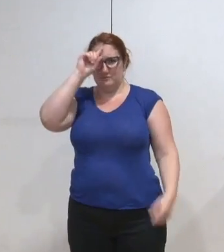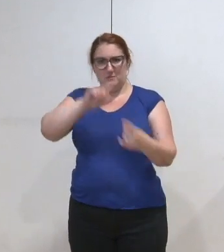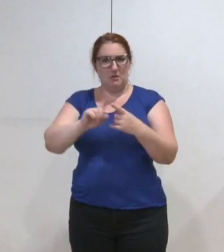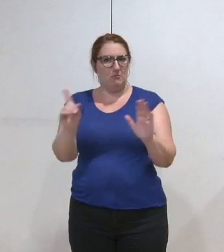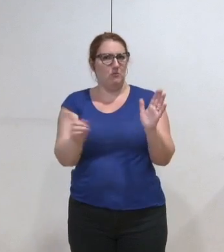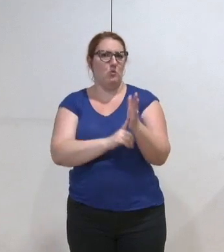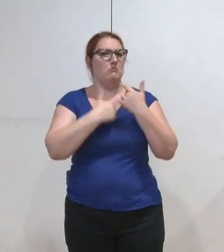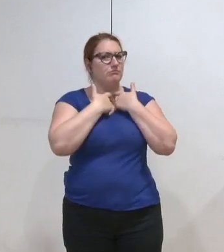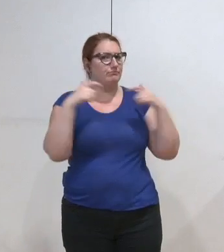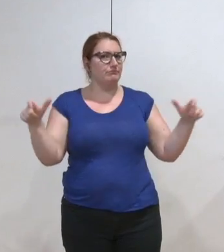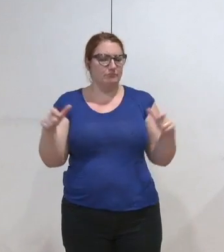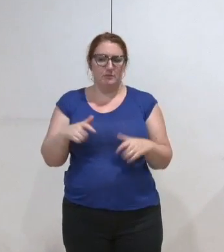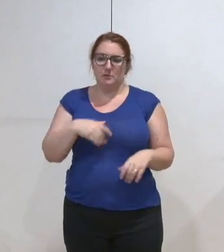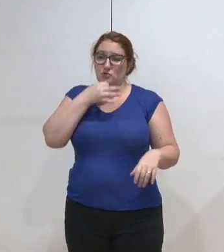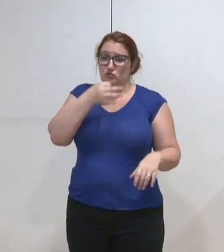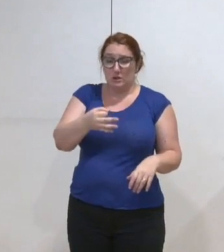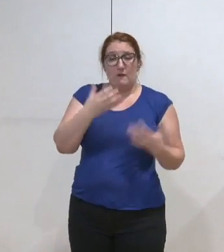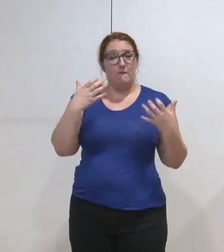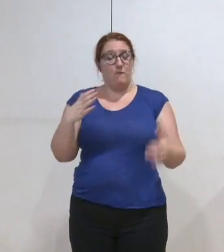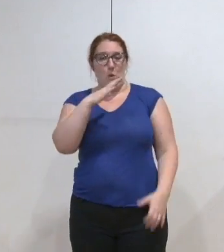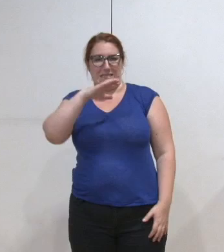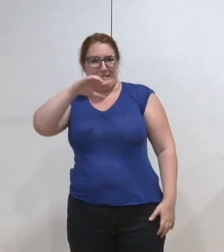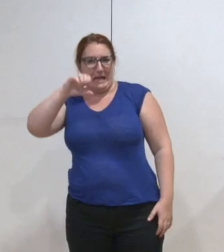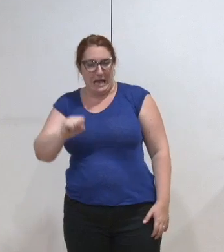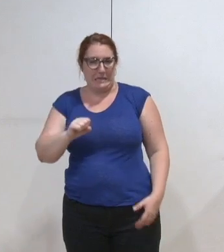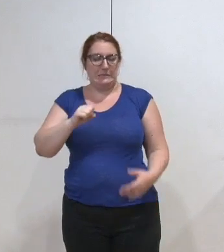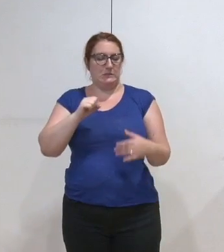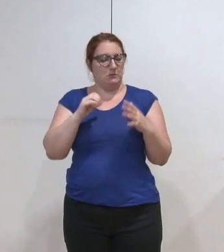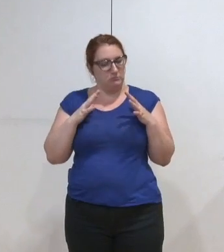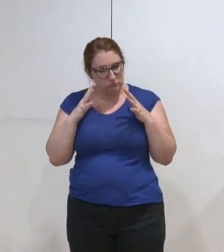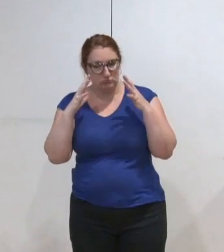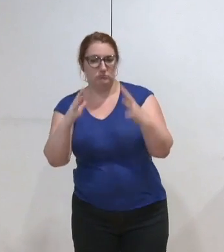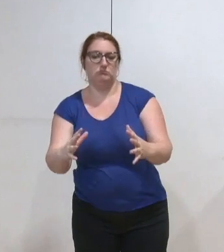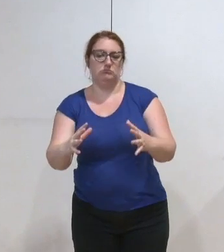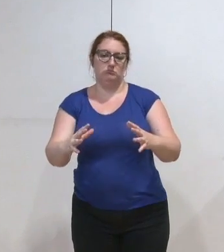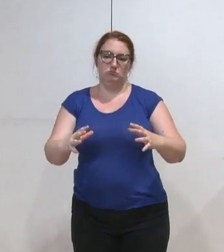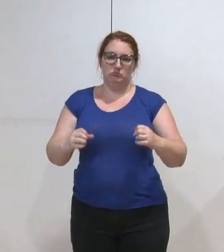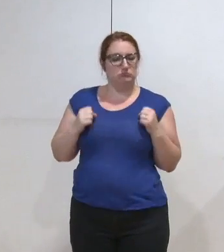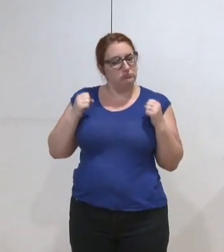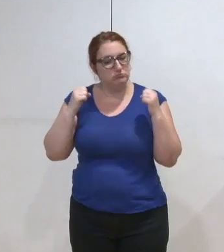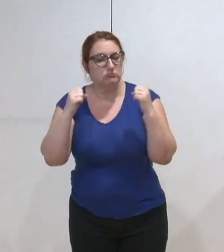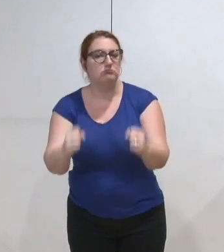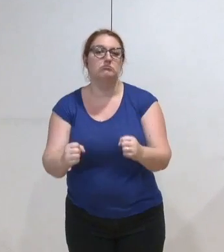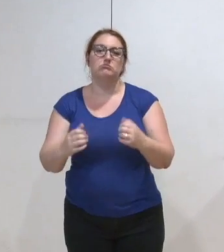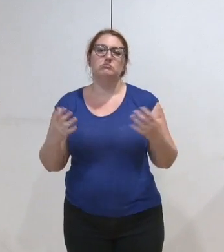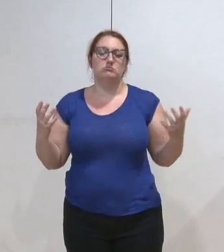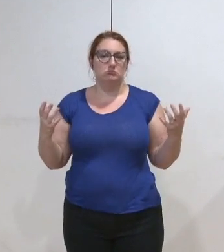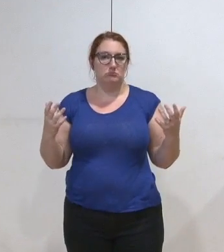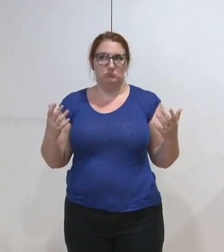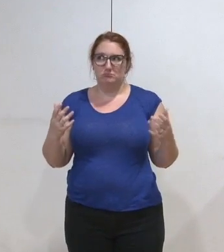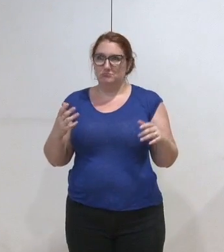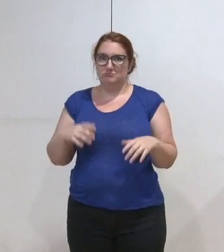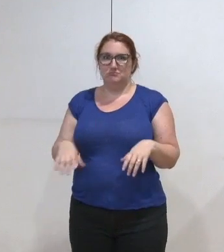disons ceci que nous voulons que le CCS s'engage dans cette démarche là de manière volontaire nous nous faisons don que effectivement